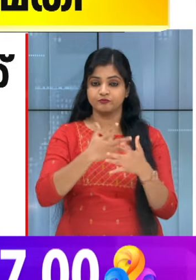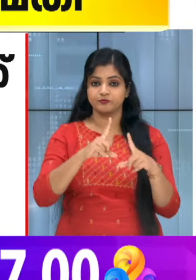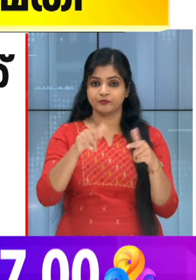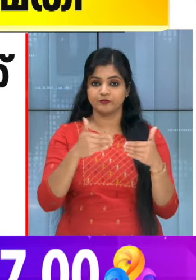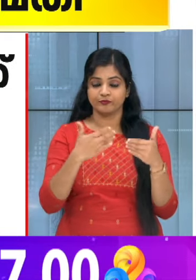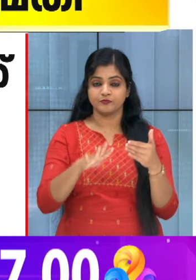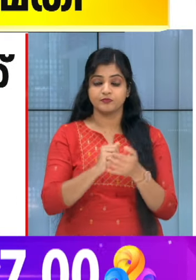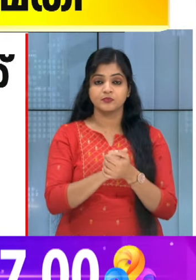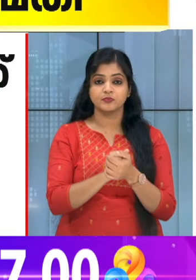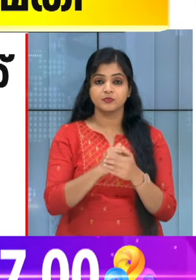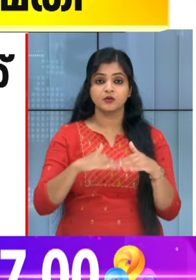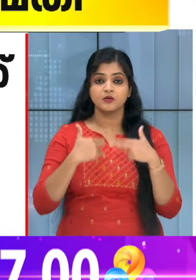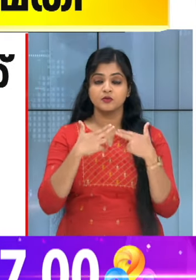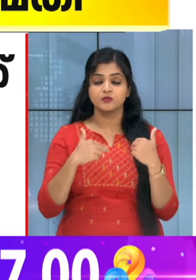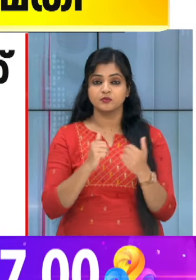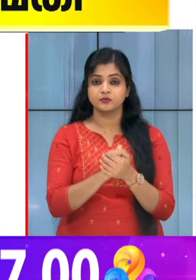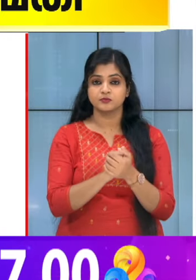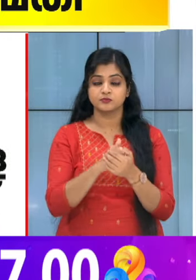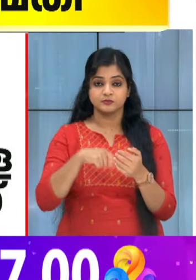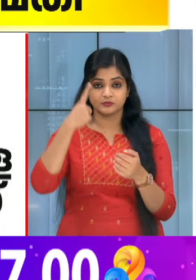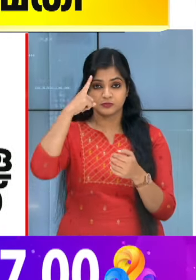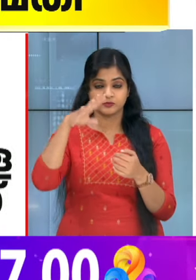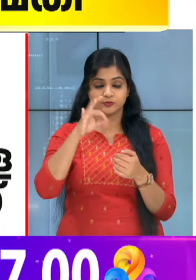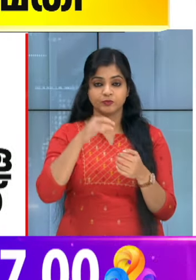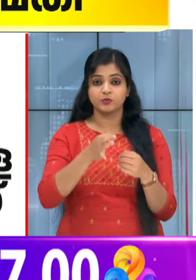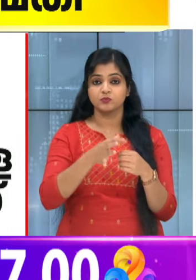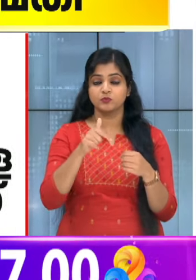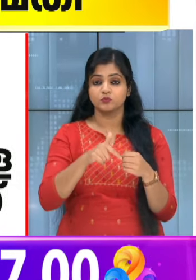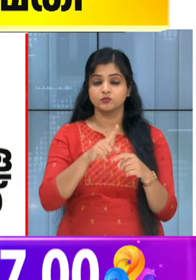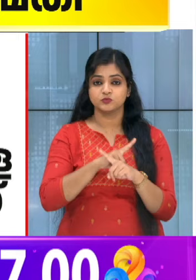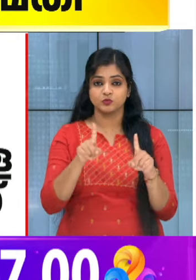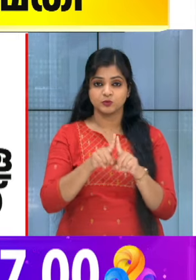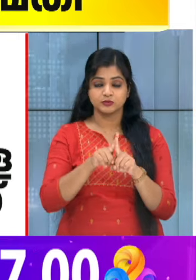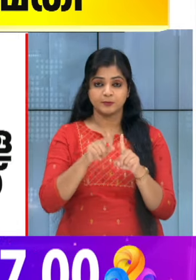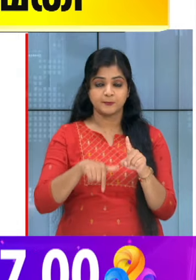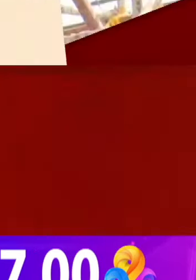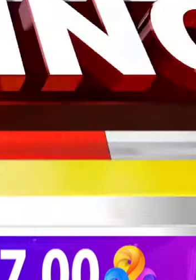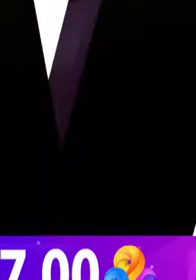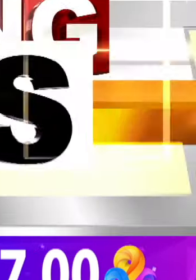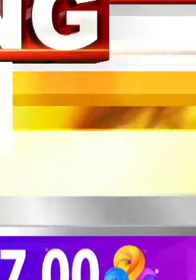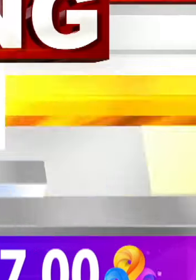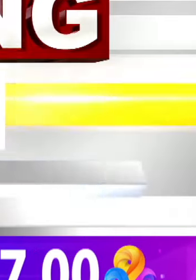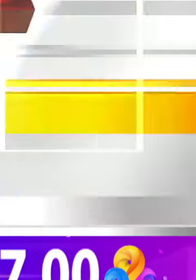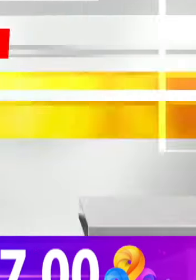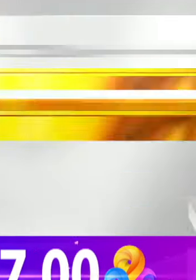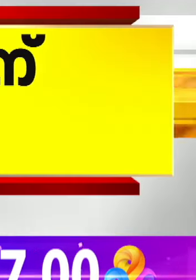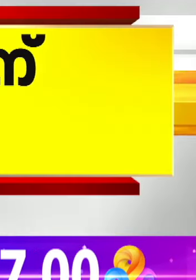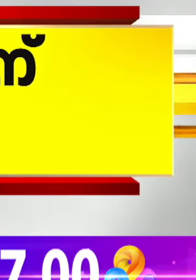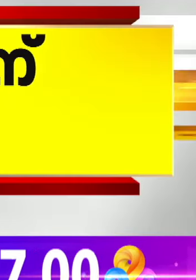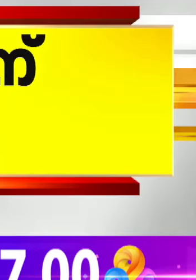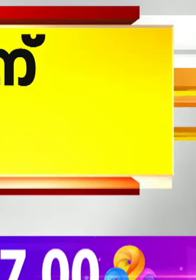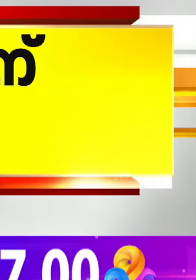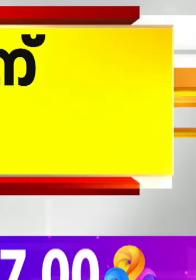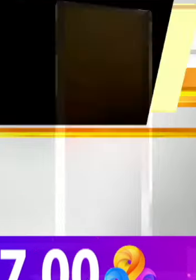ഹൈക്കോടതി ഈ തീരുമാനം, അതായത് വെടിക്കെട്ട് നടത്തുന്നതിനുള്ള അനുമതി നിഷേധിച്ചതിനെ തുടർന്ന് ദേശങ്ങൾ ഹൈക്കോടതി സമീപിച്ചിരുന്നു.